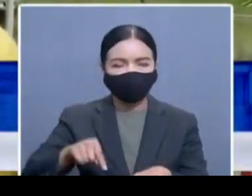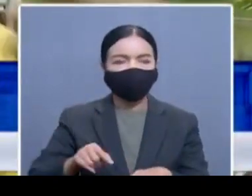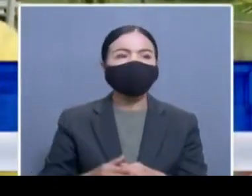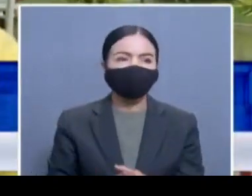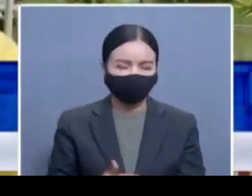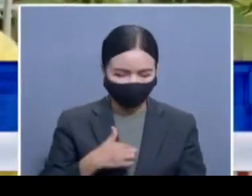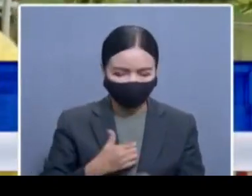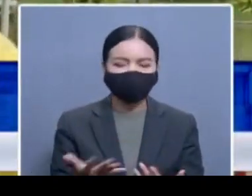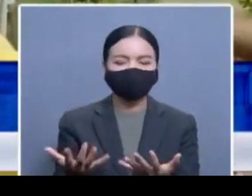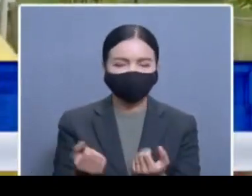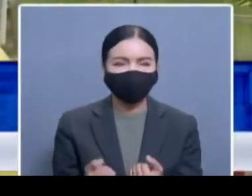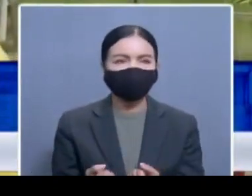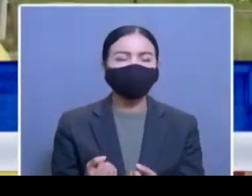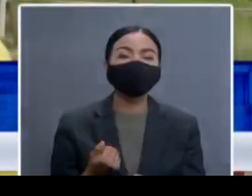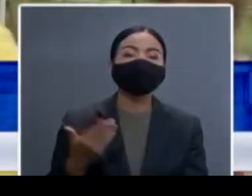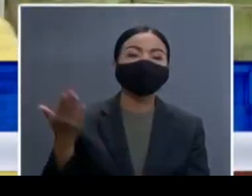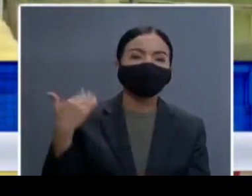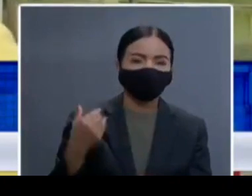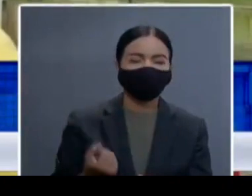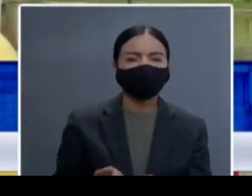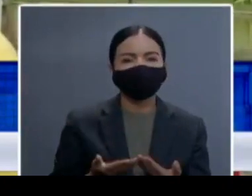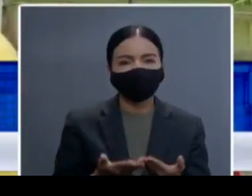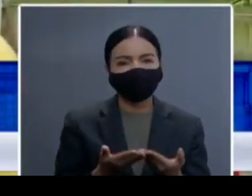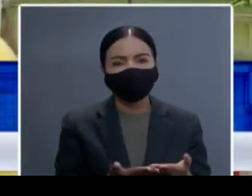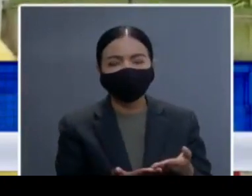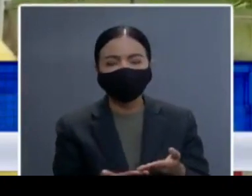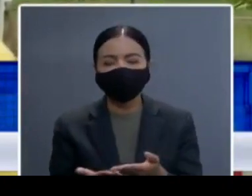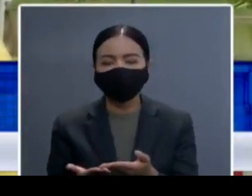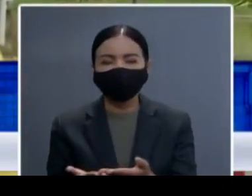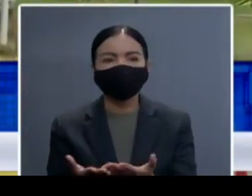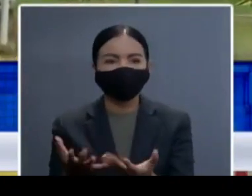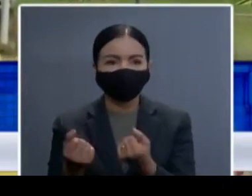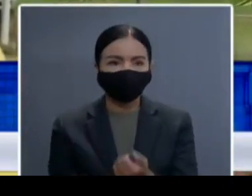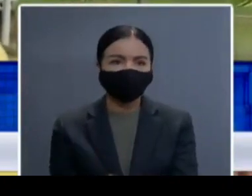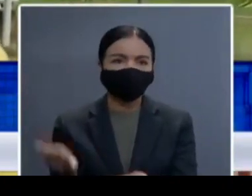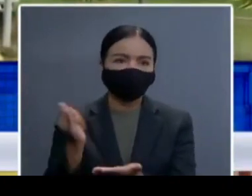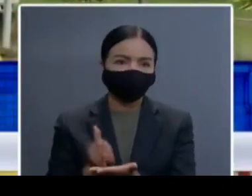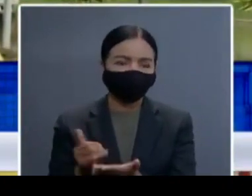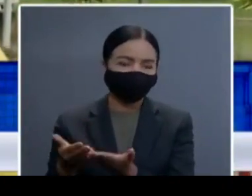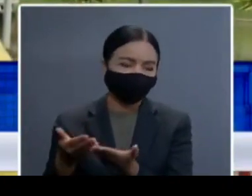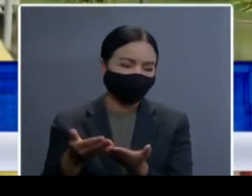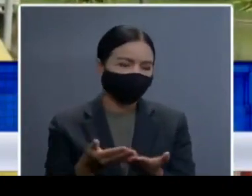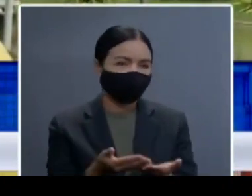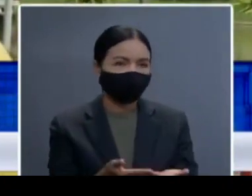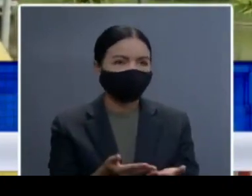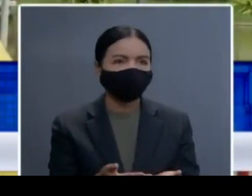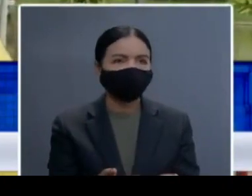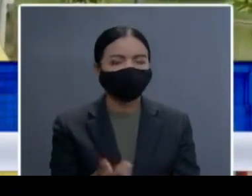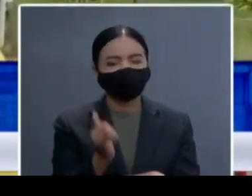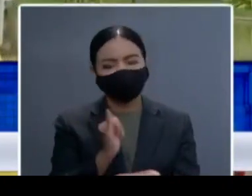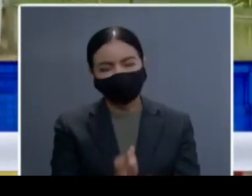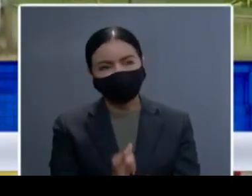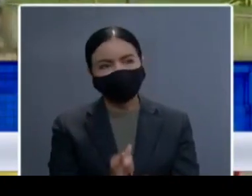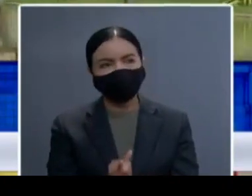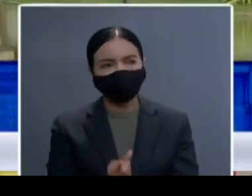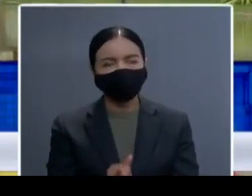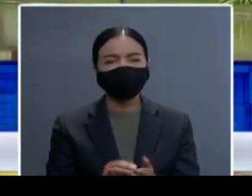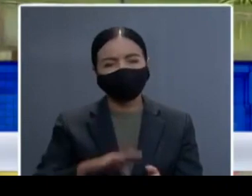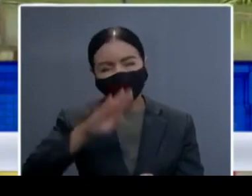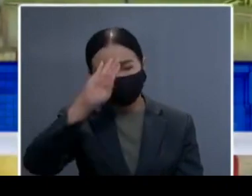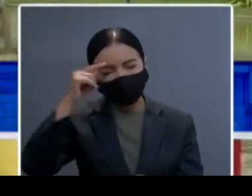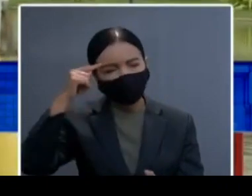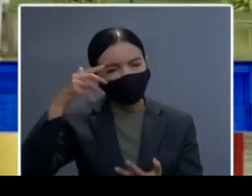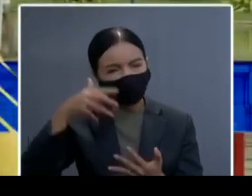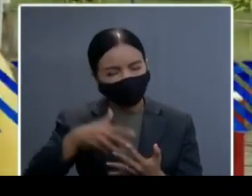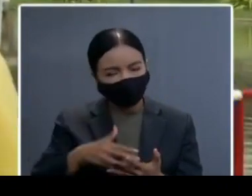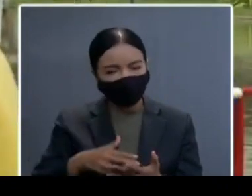ราก็ออกไปรับนะอย่างวันก่อนก็ต้องเอาเรือไปรับผู้ป่วยโควิดเป็นจิตเวชติดเตียงถูกล่ามโซ่นะฮะ